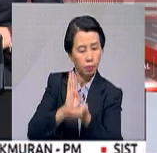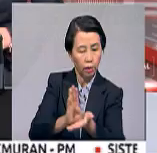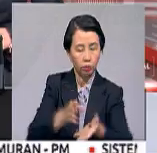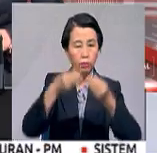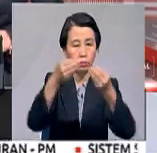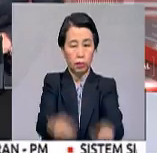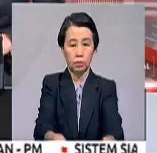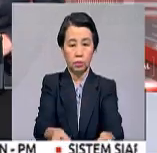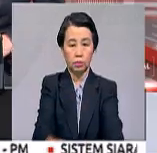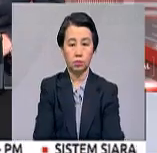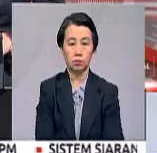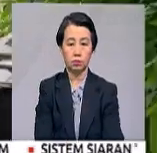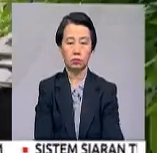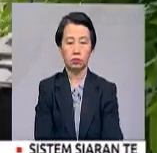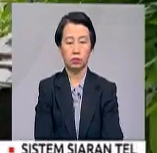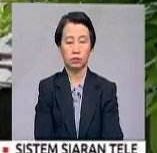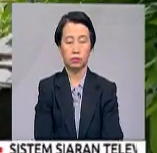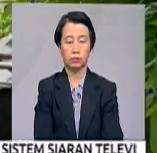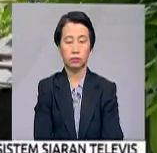disalur.